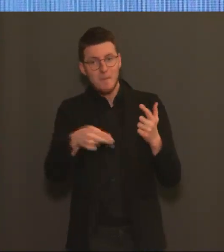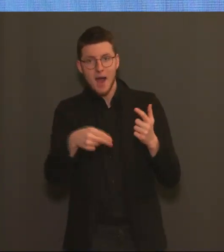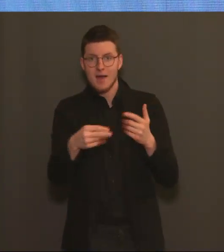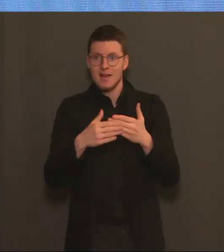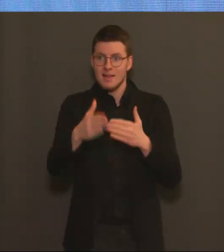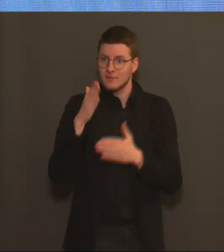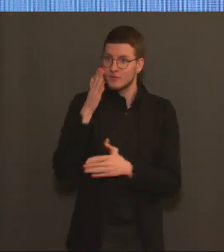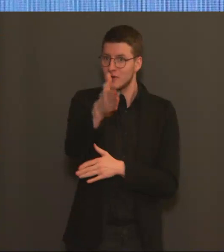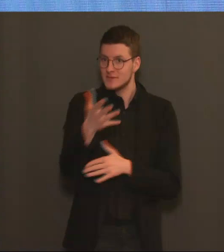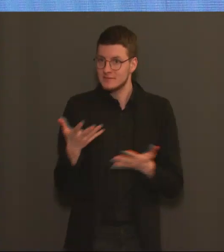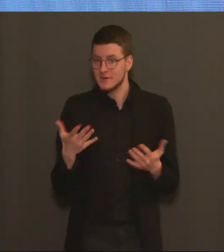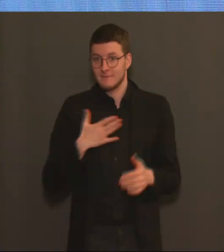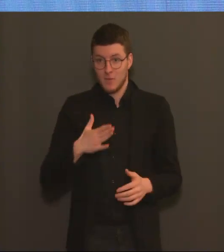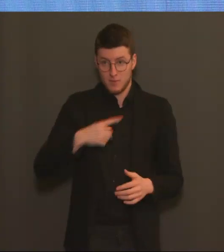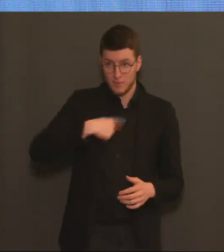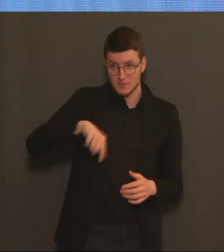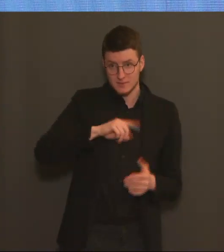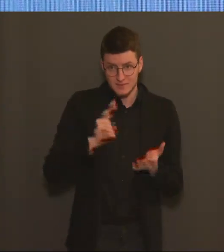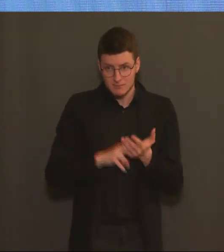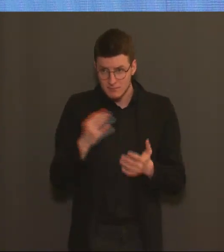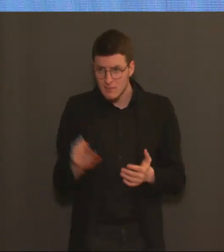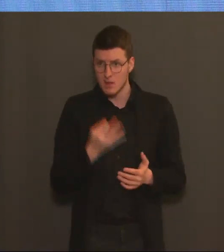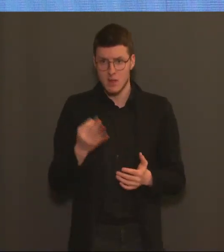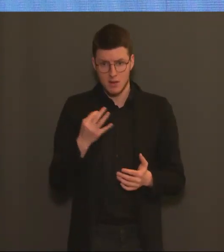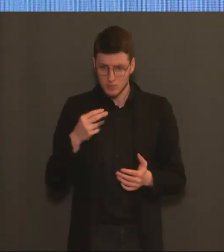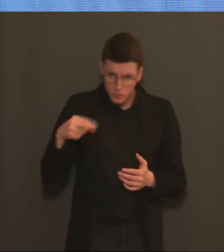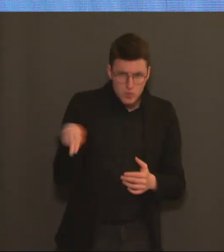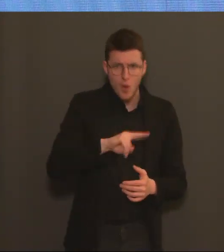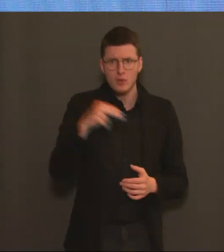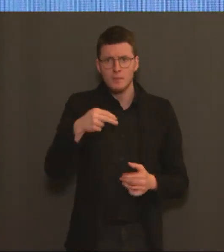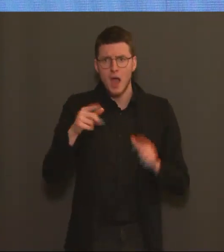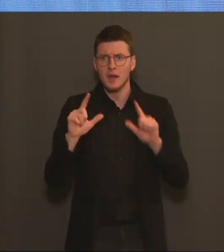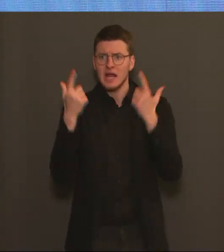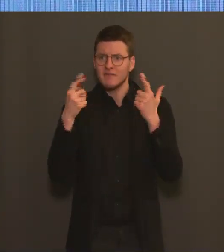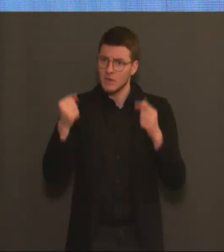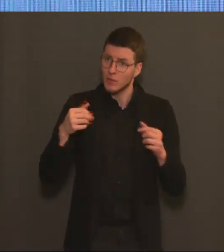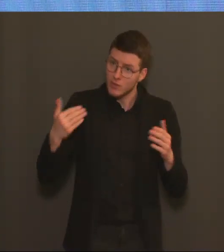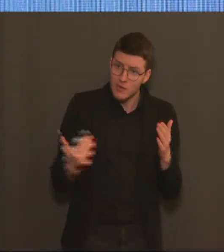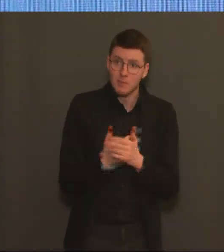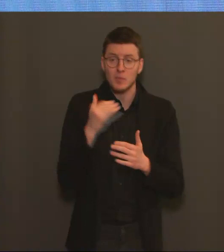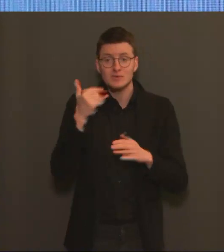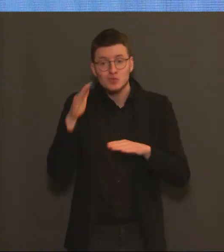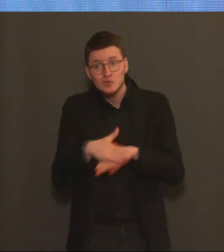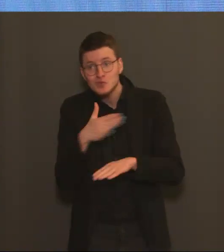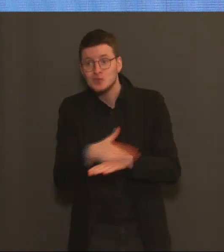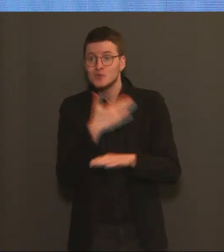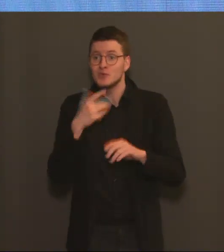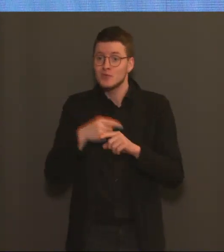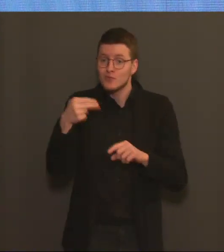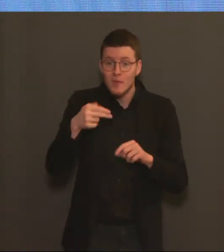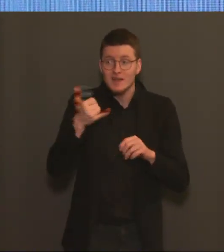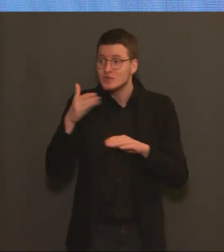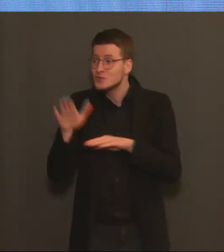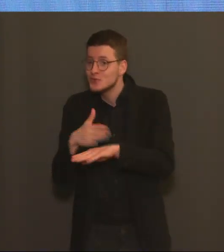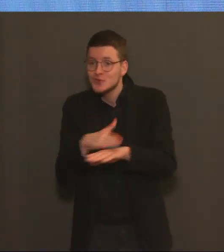zeer belangrijk vinden. De terugkeer naar normale activiteiten, het